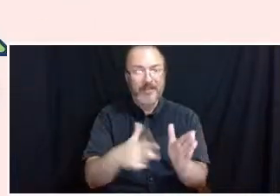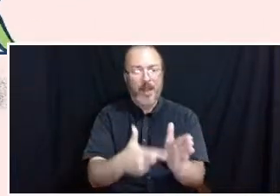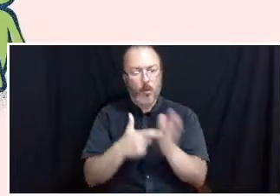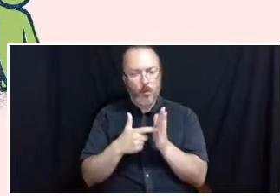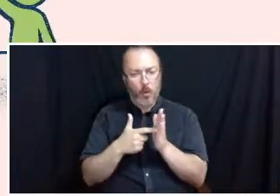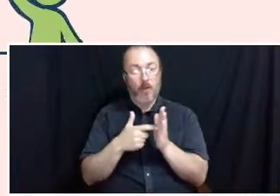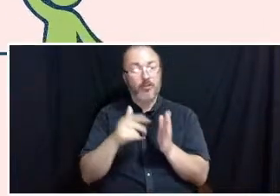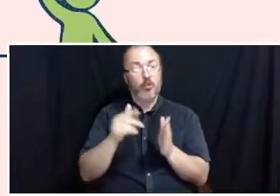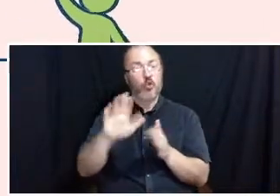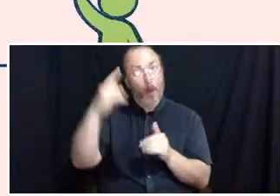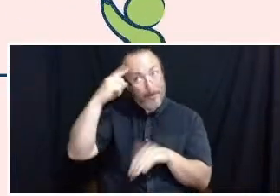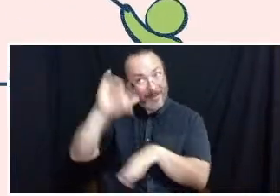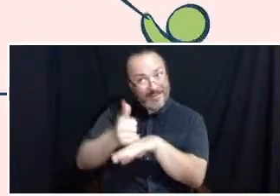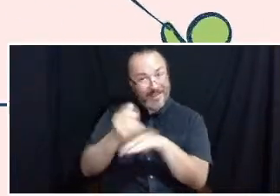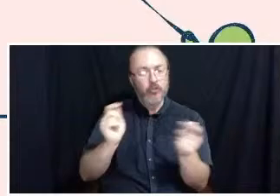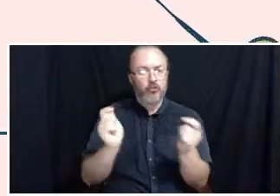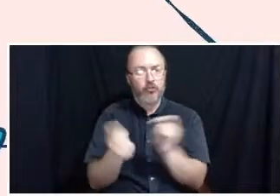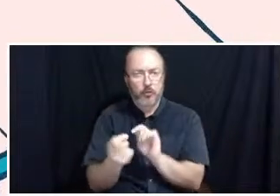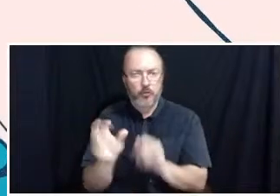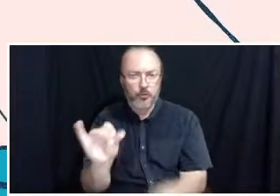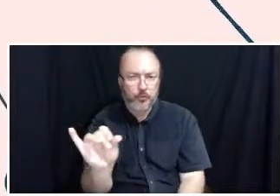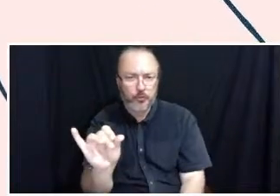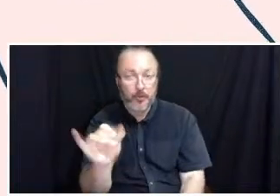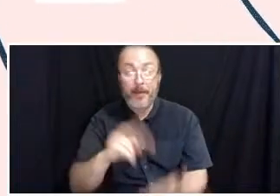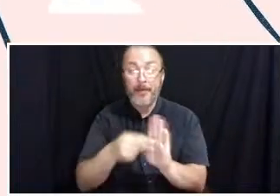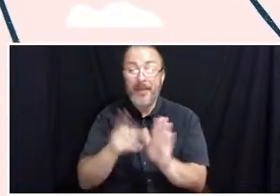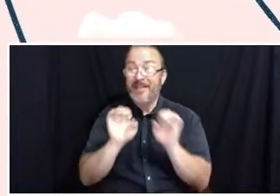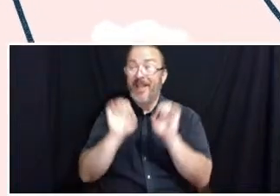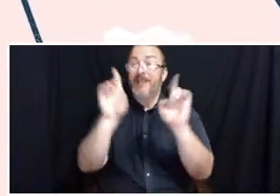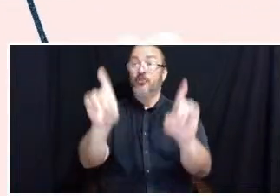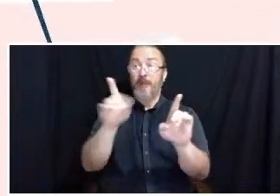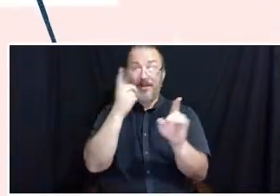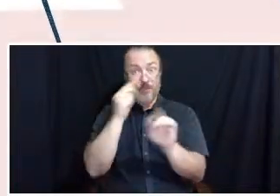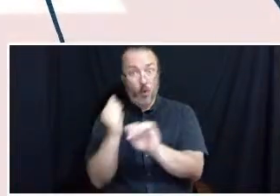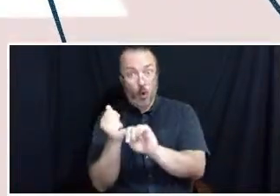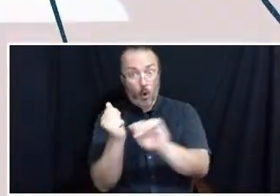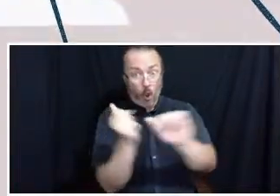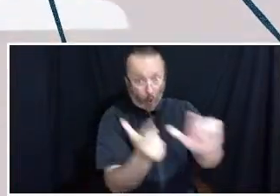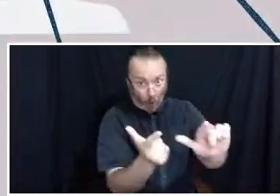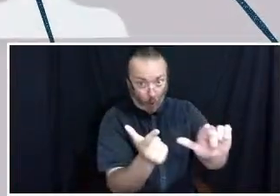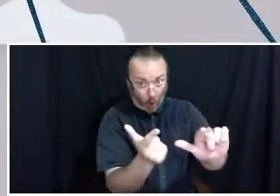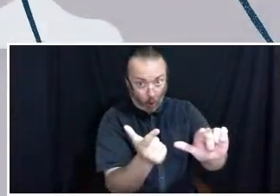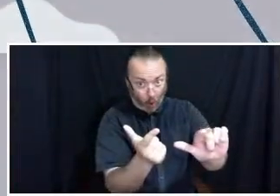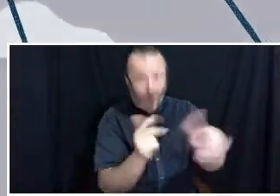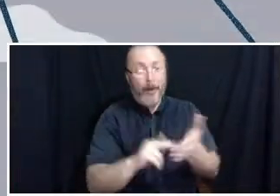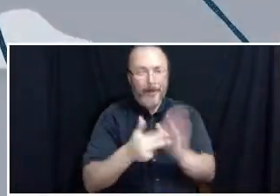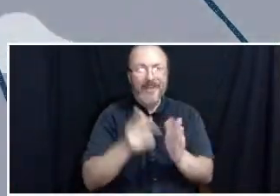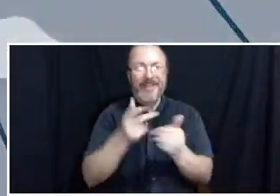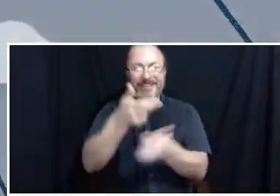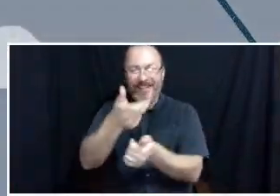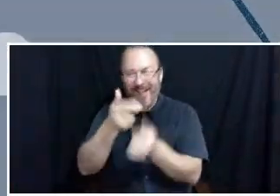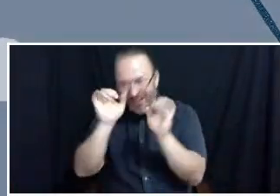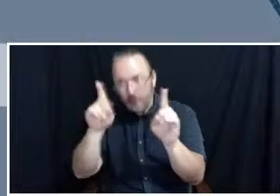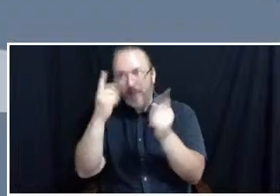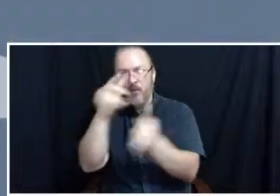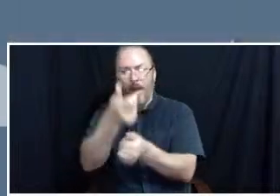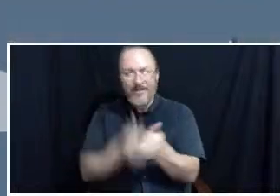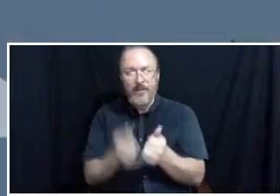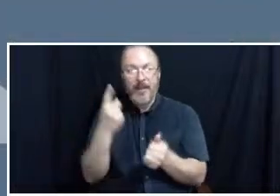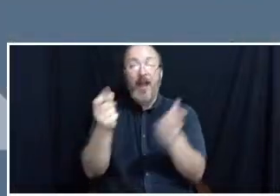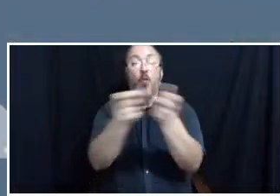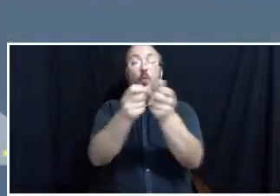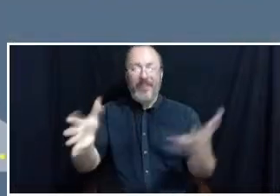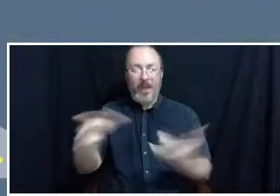dans la société pour que l'éducation pour tous signifie l'éducation pour tous sans exception. Atteindre cet objectif est l'affaire de